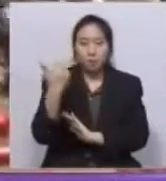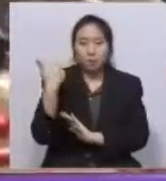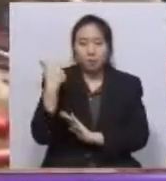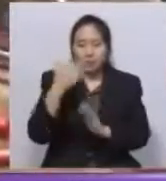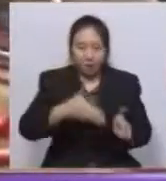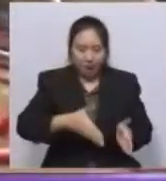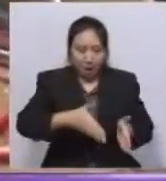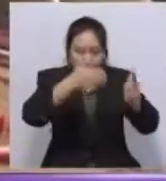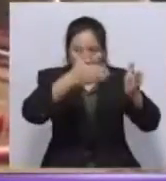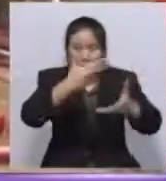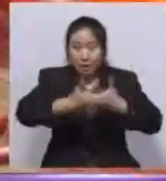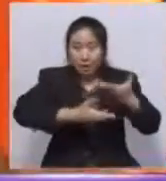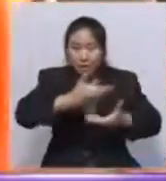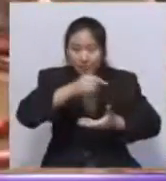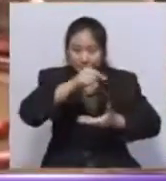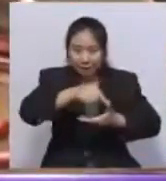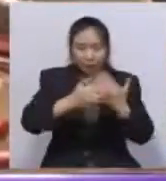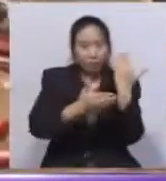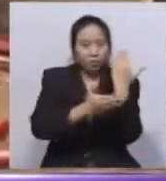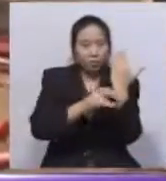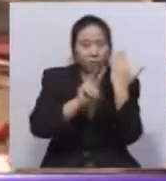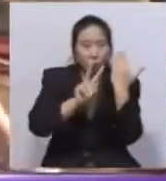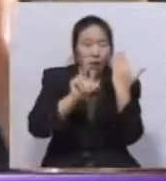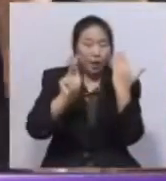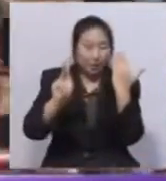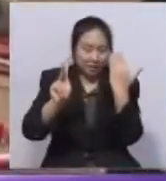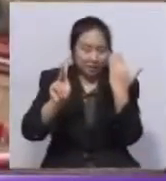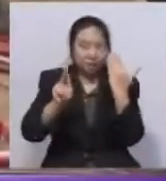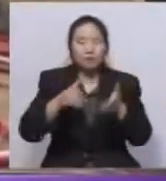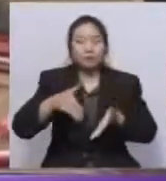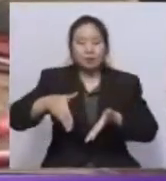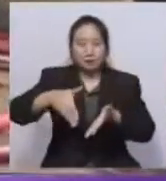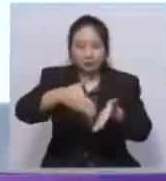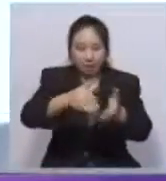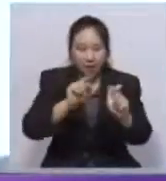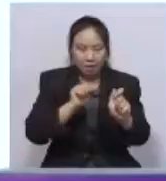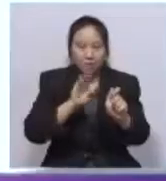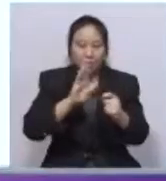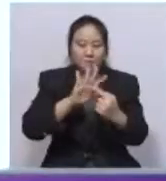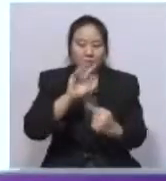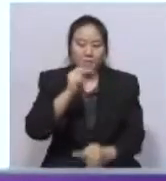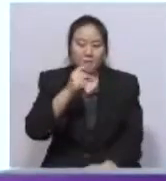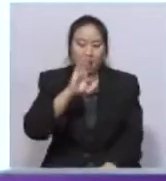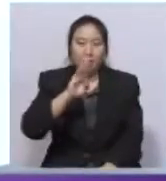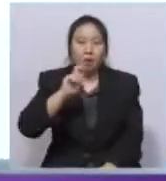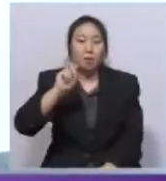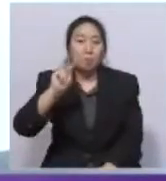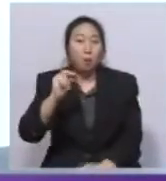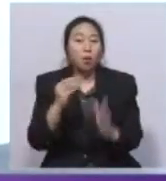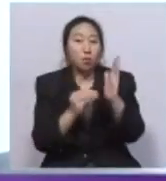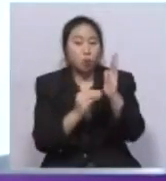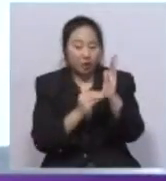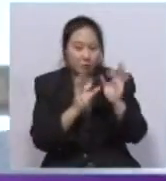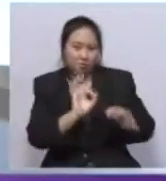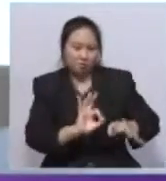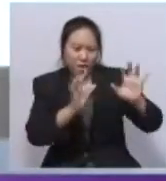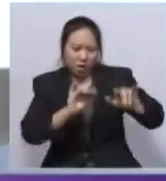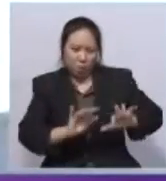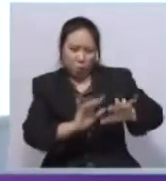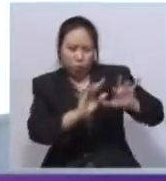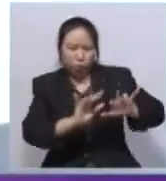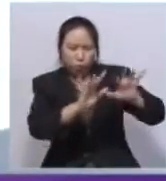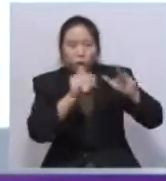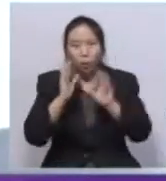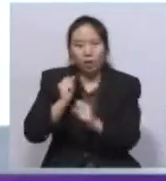ถ้าเกิดเหตุเพลิงไหม้อาคารพาณิชย์ภายในซอยกาญจนาภิเษก2ถนนกาญจนาภิเษกเขตบางบอนกรุงเทพมหานครค่ะเจ้าหน้าที่ก็